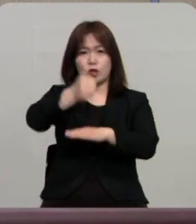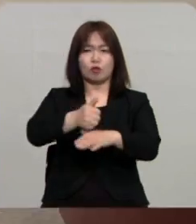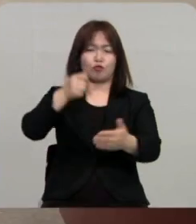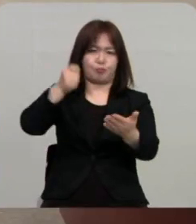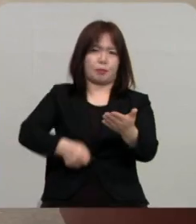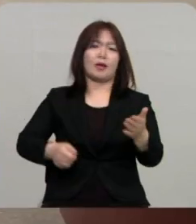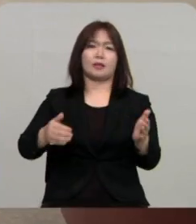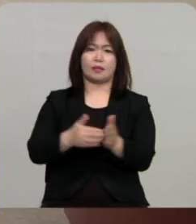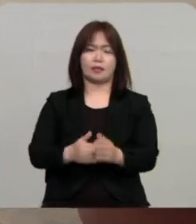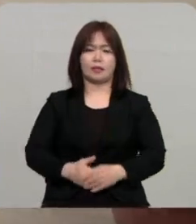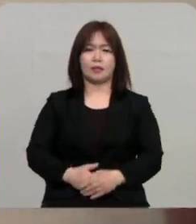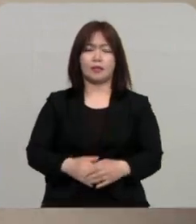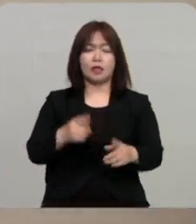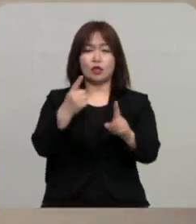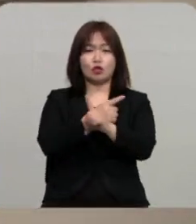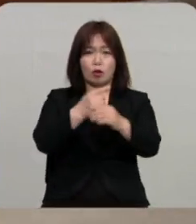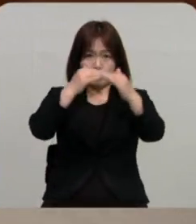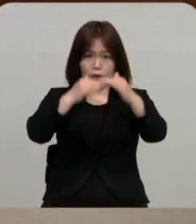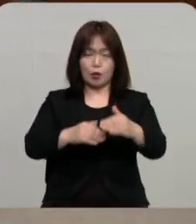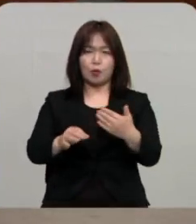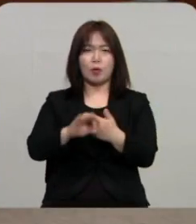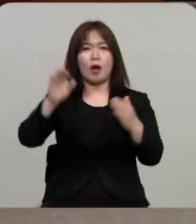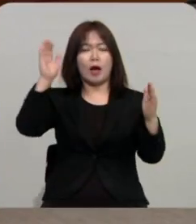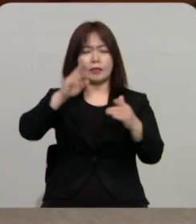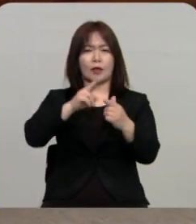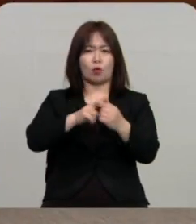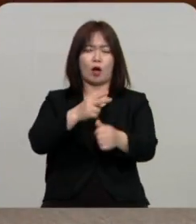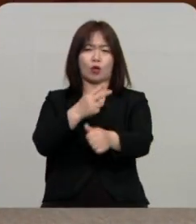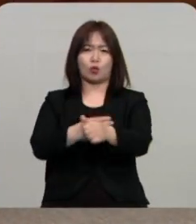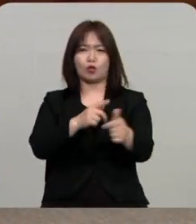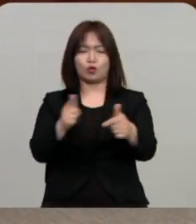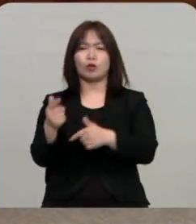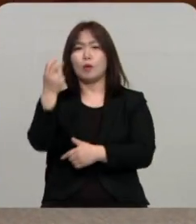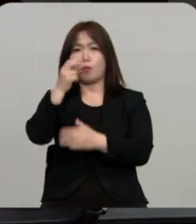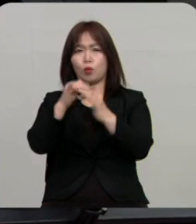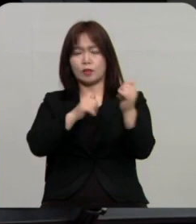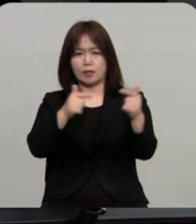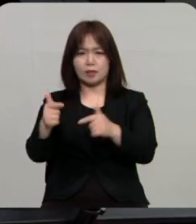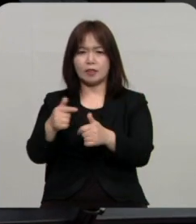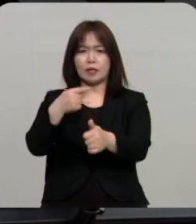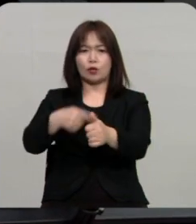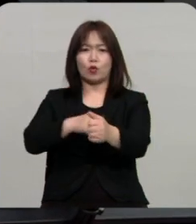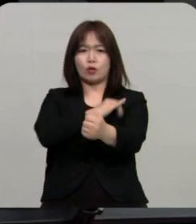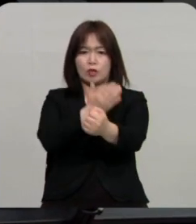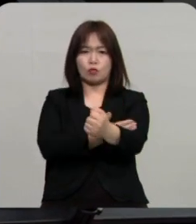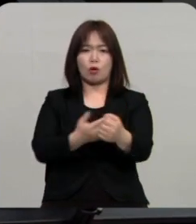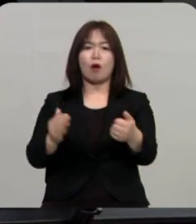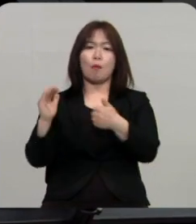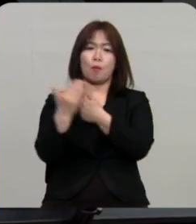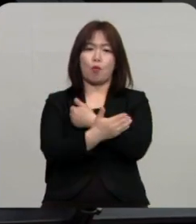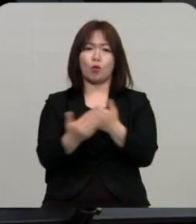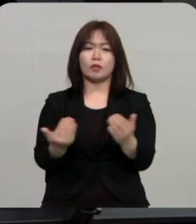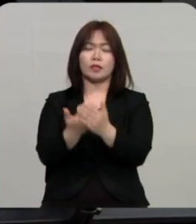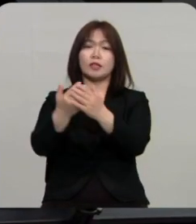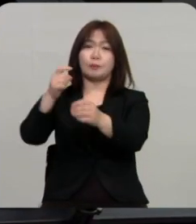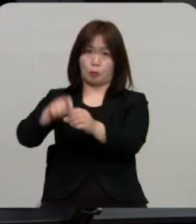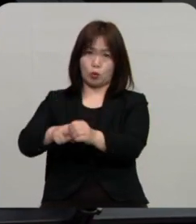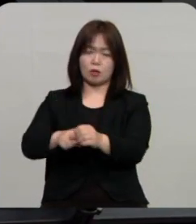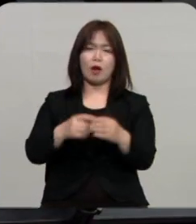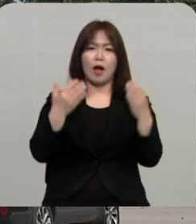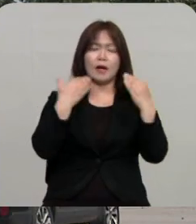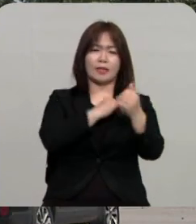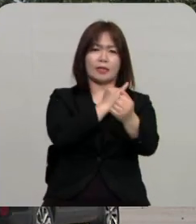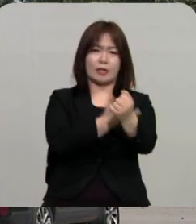의결했습니다. 수정된 조례안은 학생과 교직원, 보호자의 교육인권 보호와 증진의 목적을 두고 기존